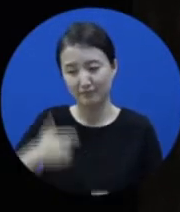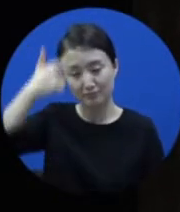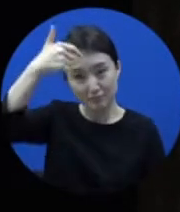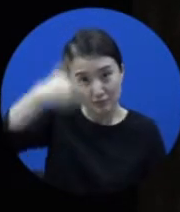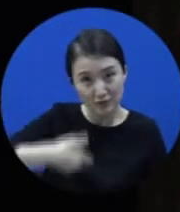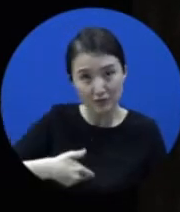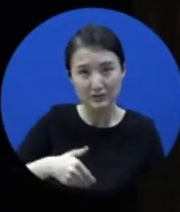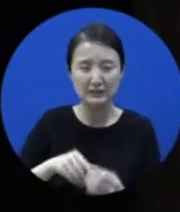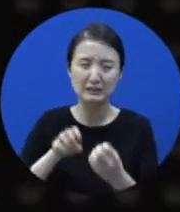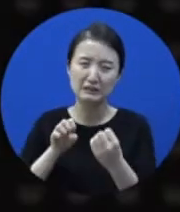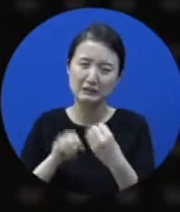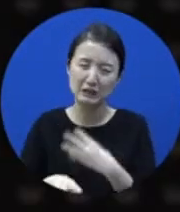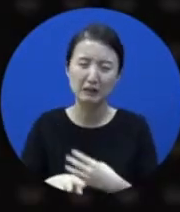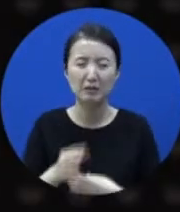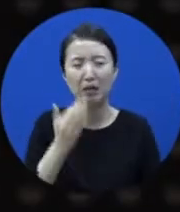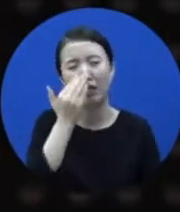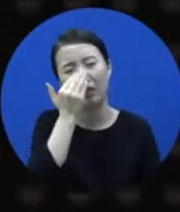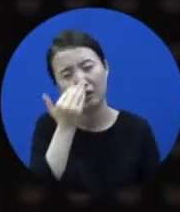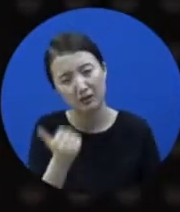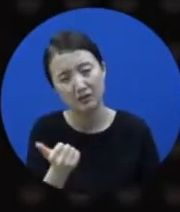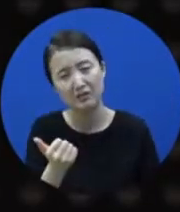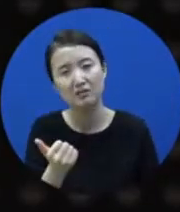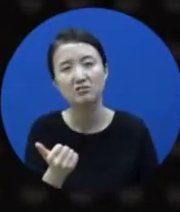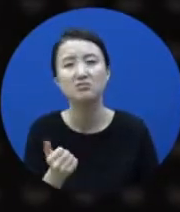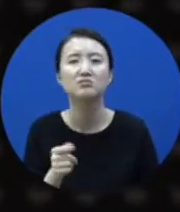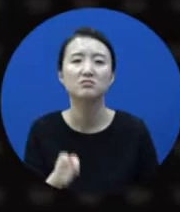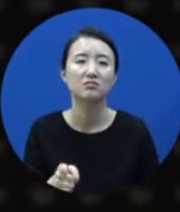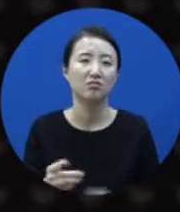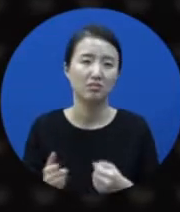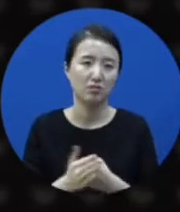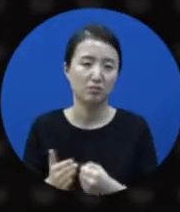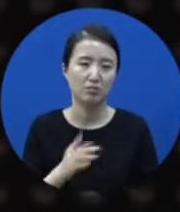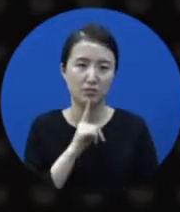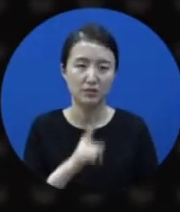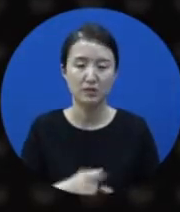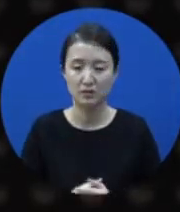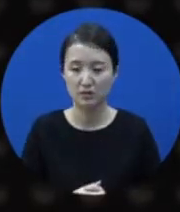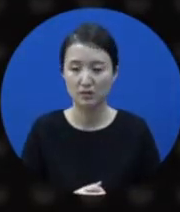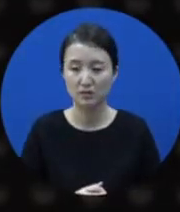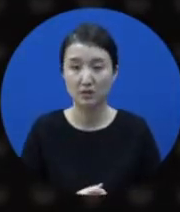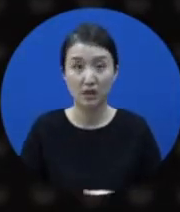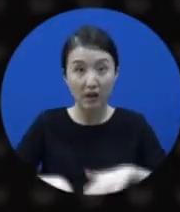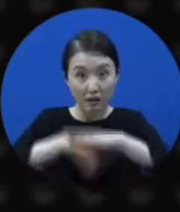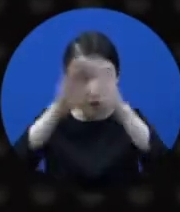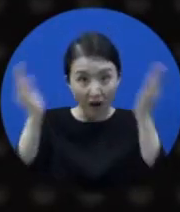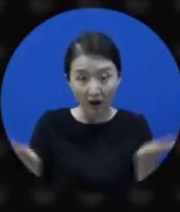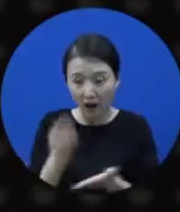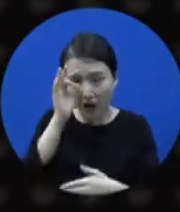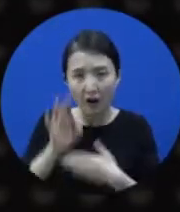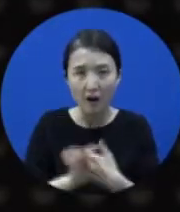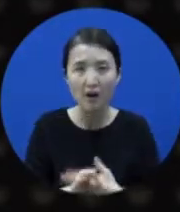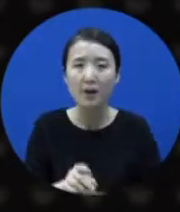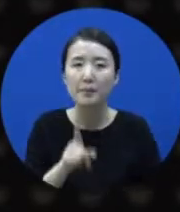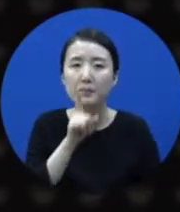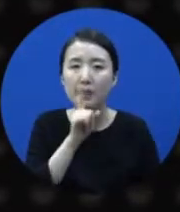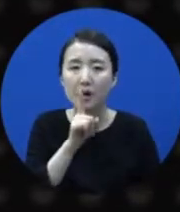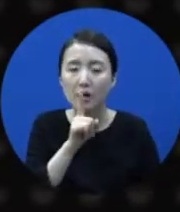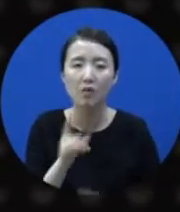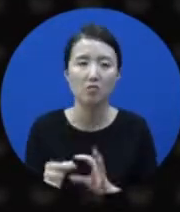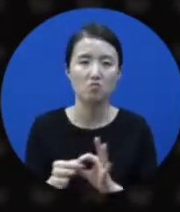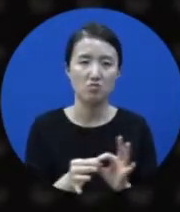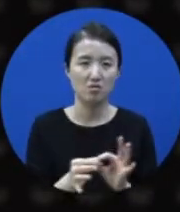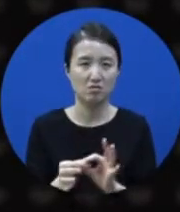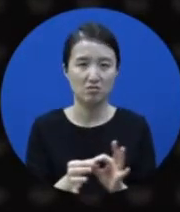느낌이 있었습니다. 어때요? 모든 게 말이에요. 자, 우리가 볼 수 있는 것은